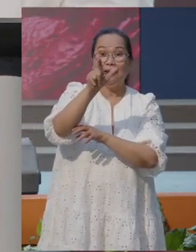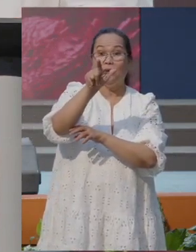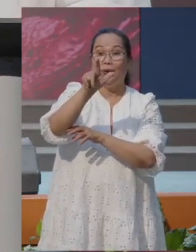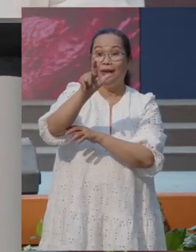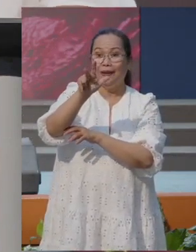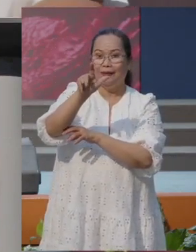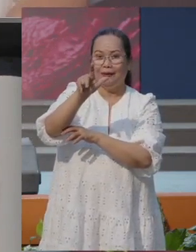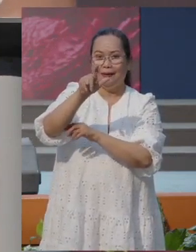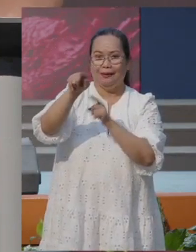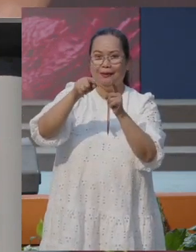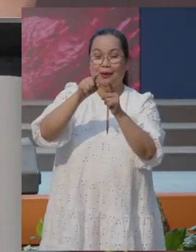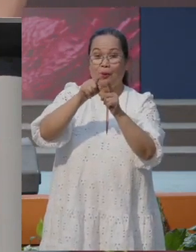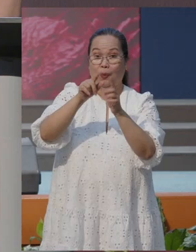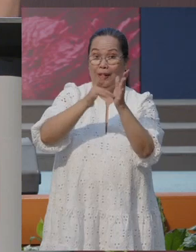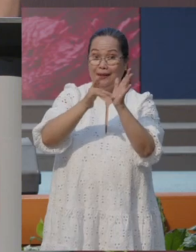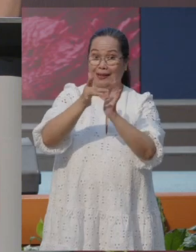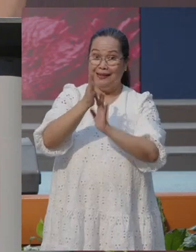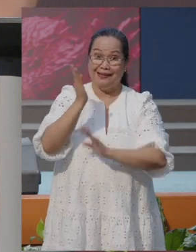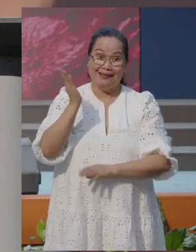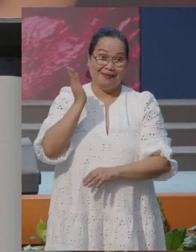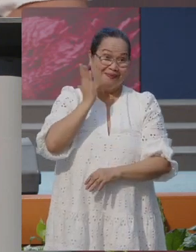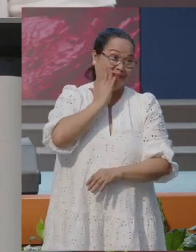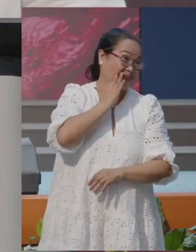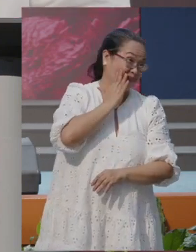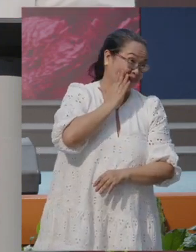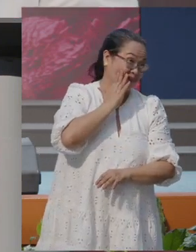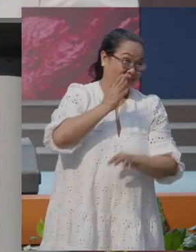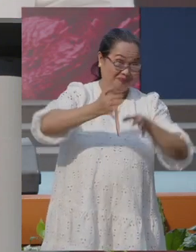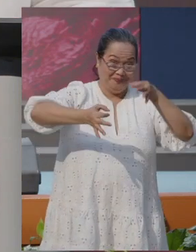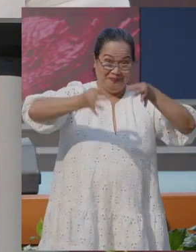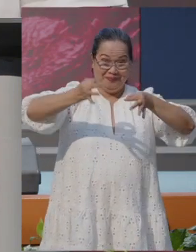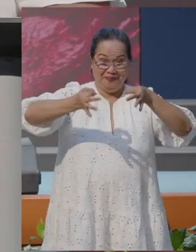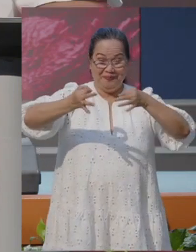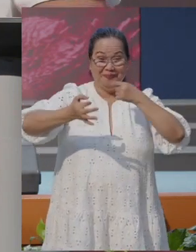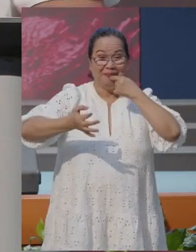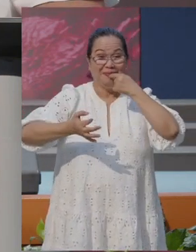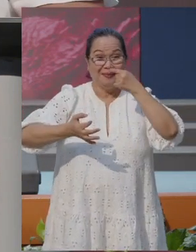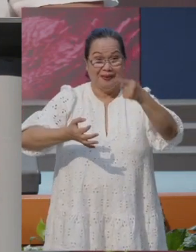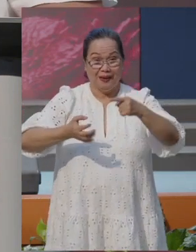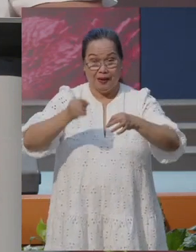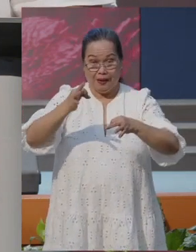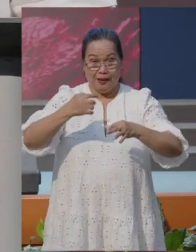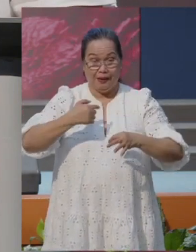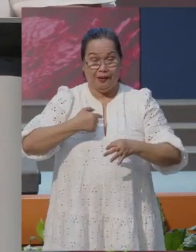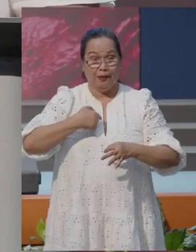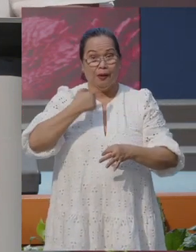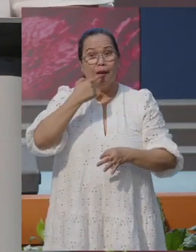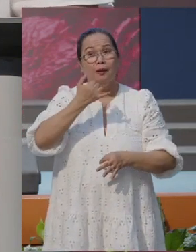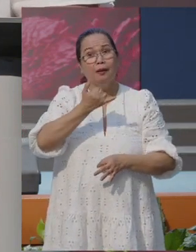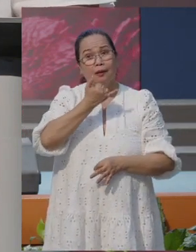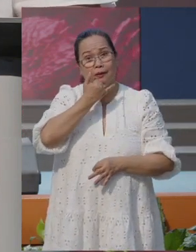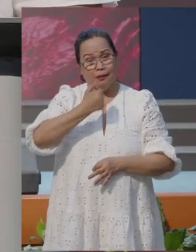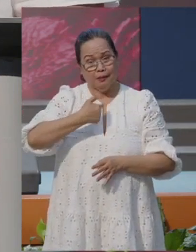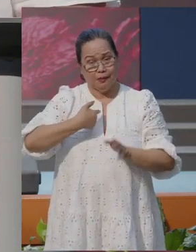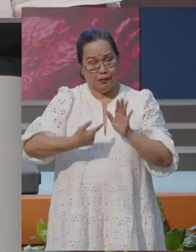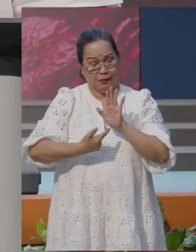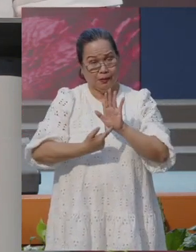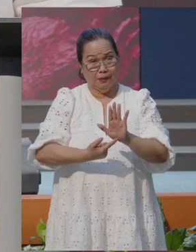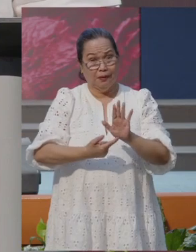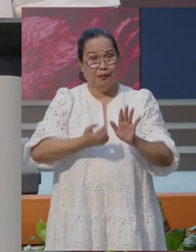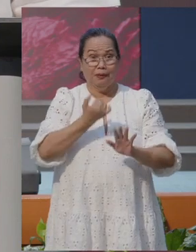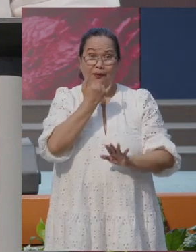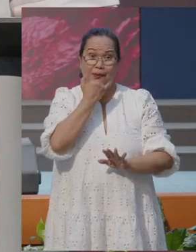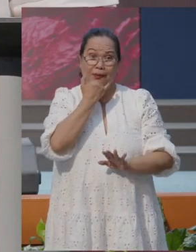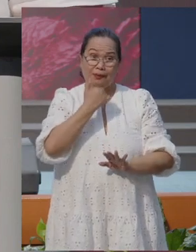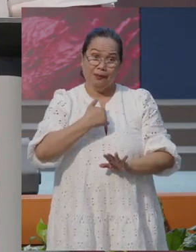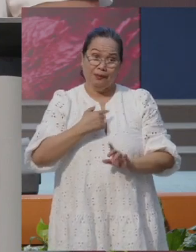18:23. Nung siya ay sinampal, nung siya ay nililitis, sabi niya, if what I said is wrong, bear witness about the wrong. But if